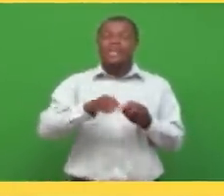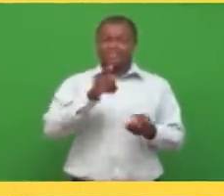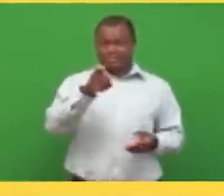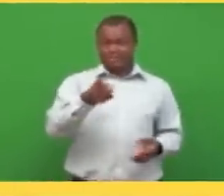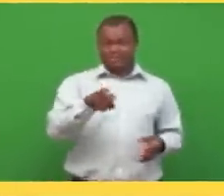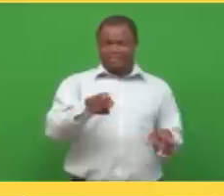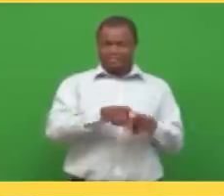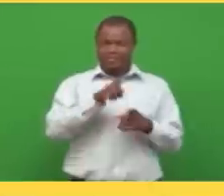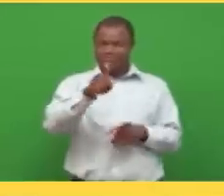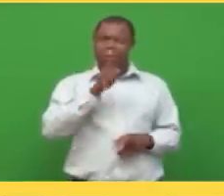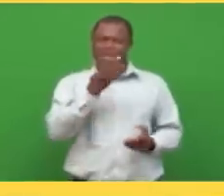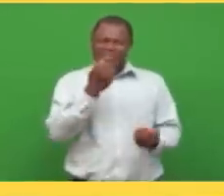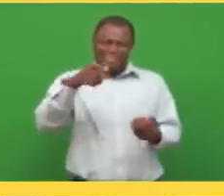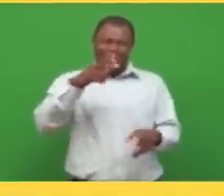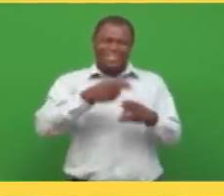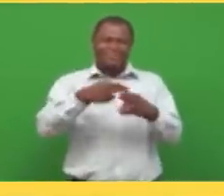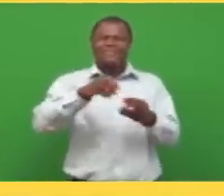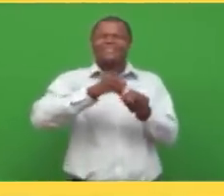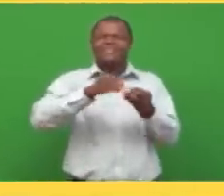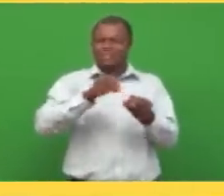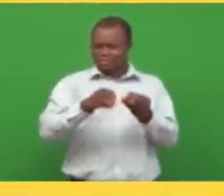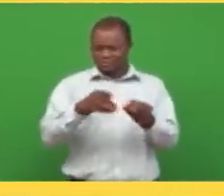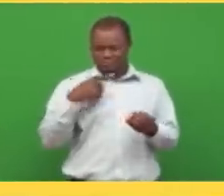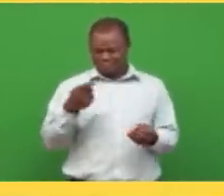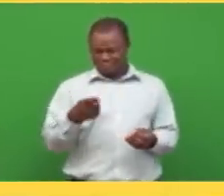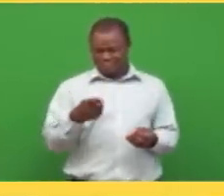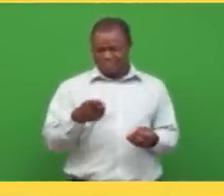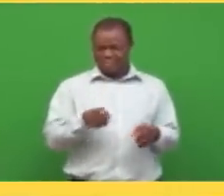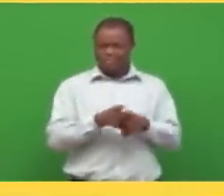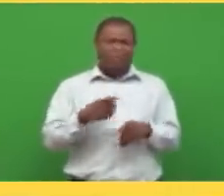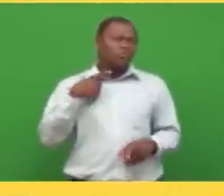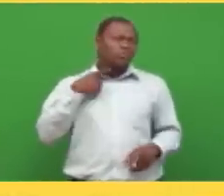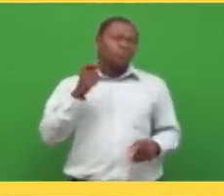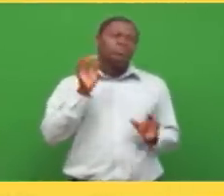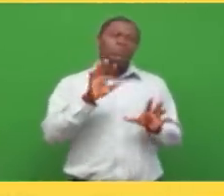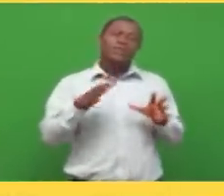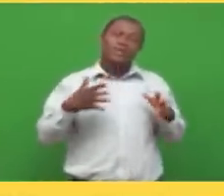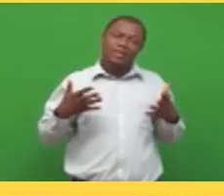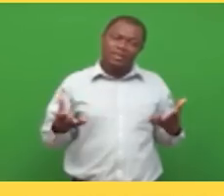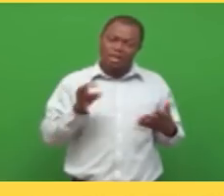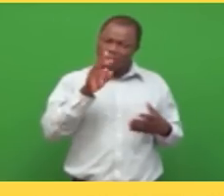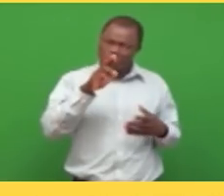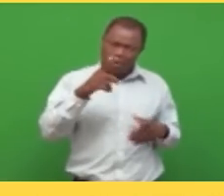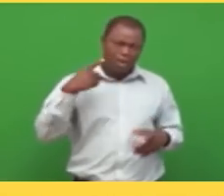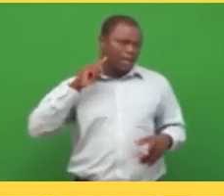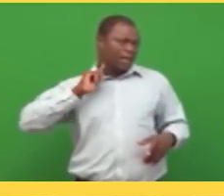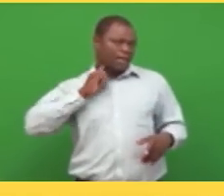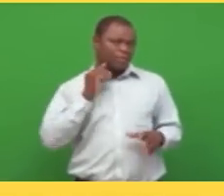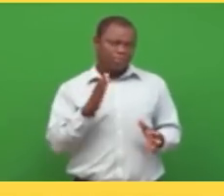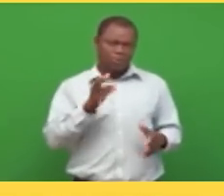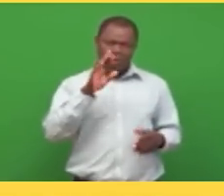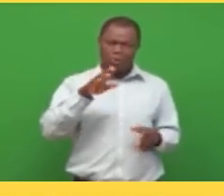Semuna ataura kuti mwana wenyu anonzi serious. Kana tapa serious baba, icho kwadi here kana kuti mabhodo kana